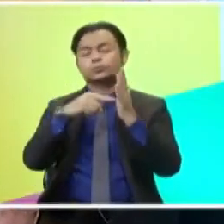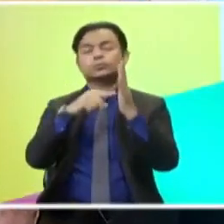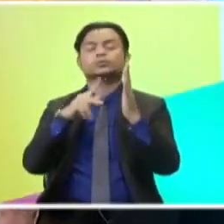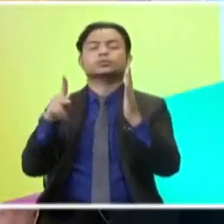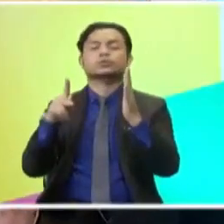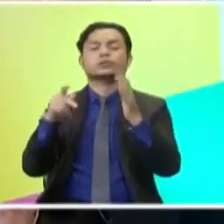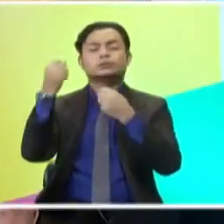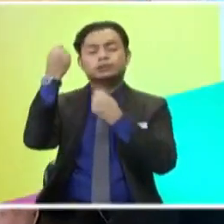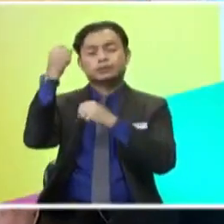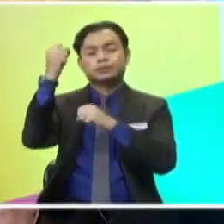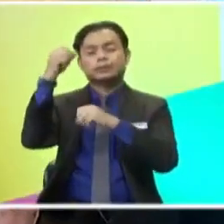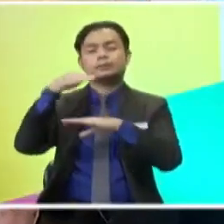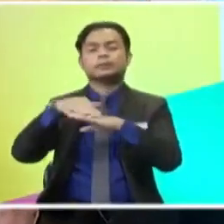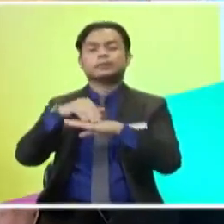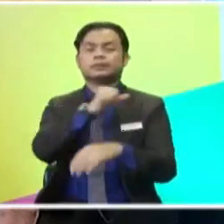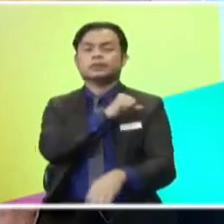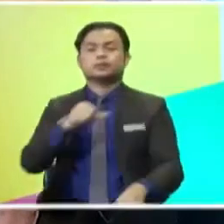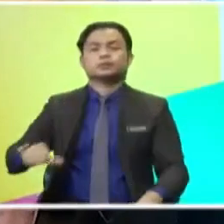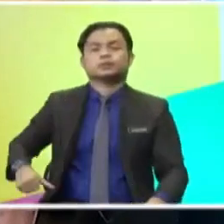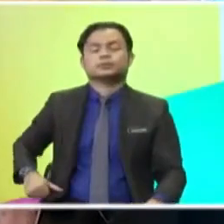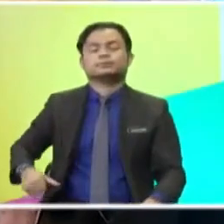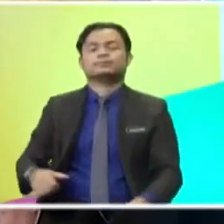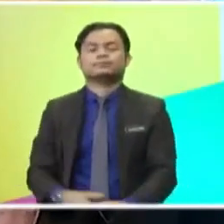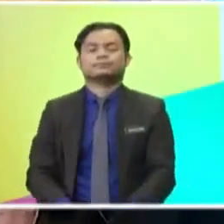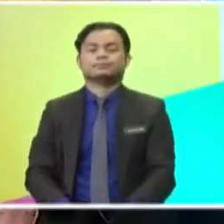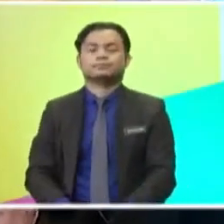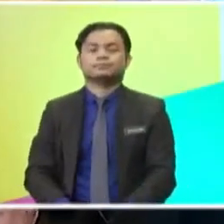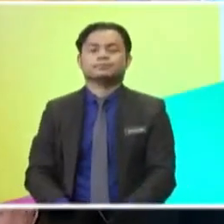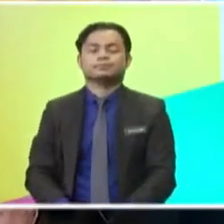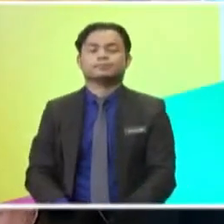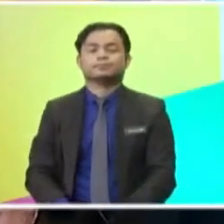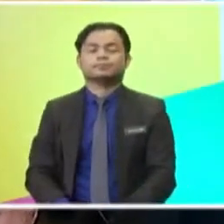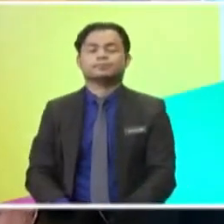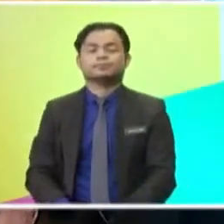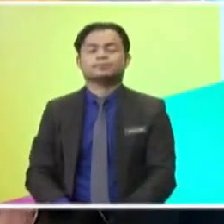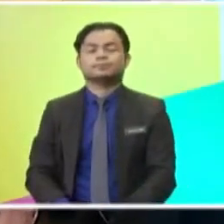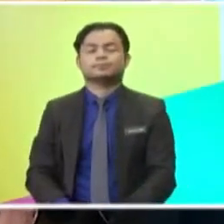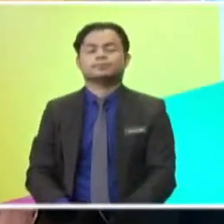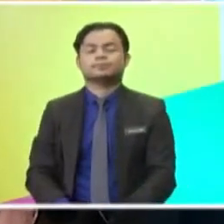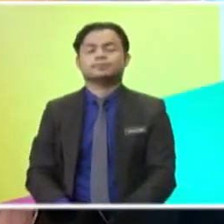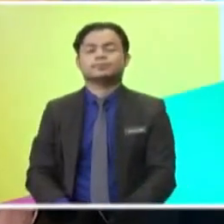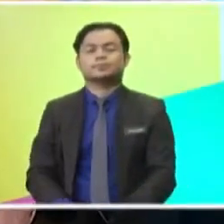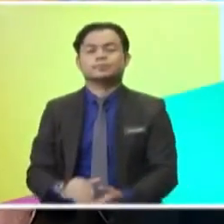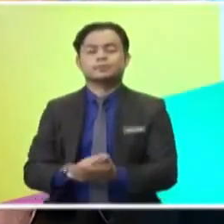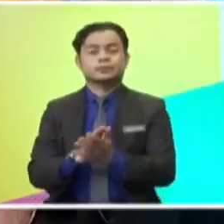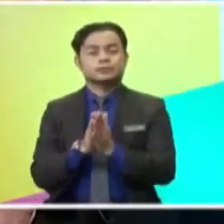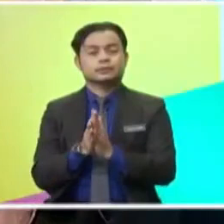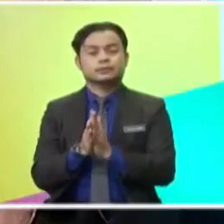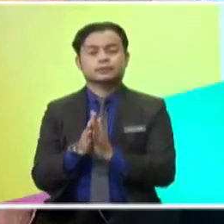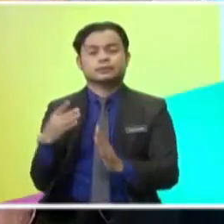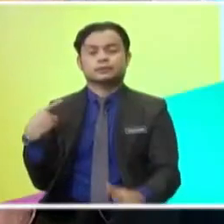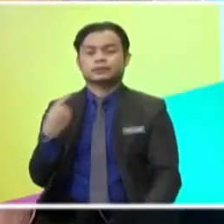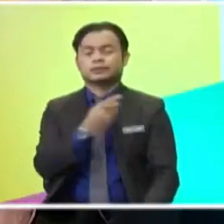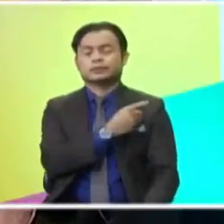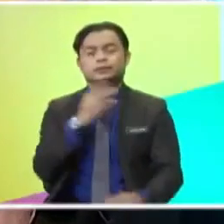jawapan dan huraian sebagaimana yang telah diberikan contoh oleh Cikgu Zakaria sebentar tadi. Cikgu Liana, mungkin kita boleh kembali semula